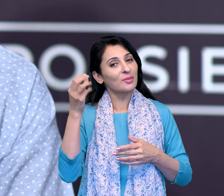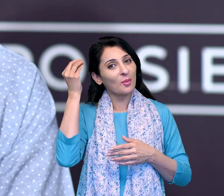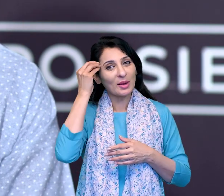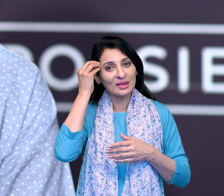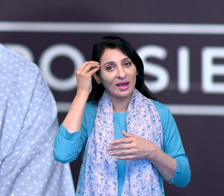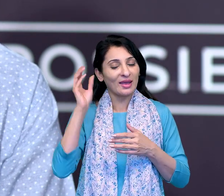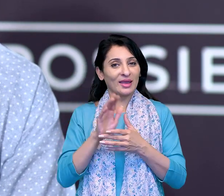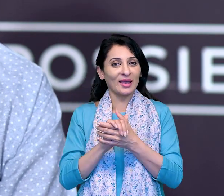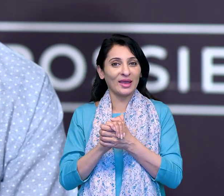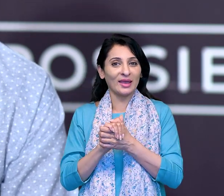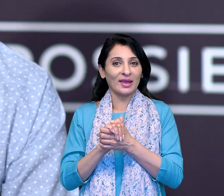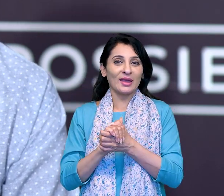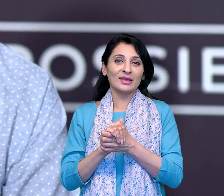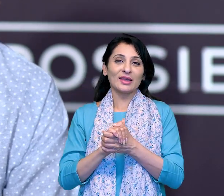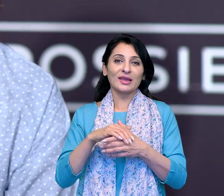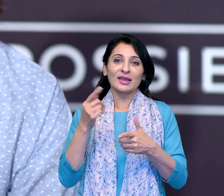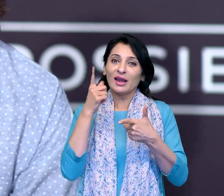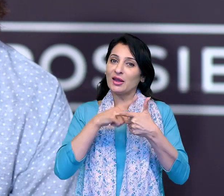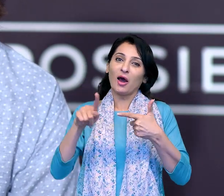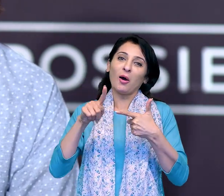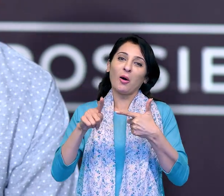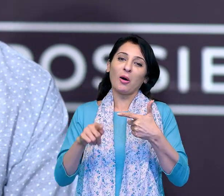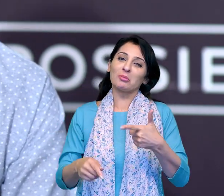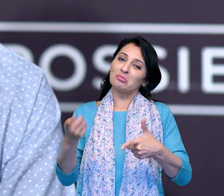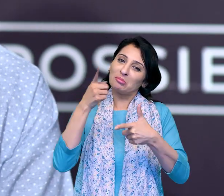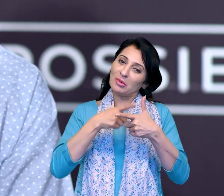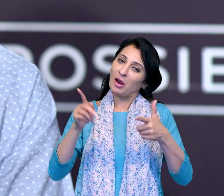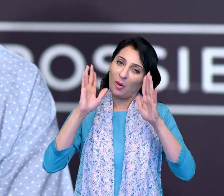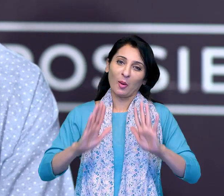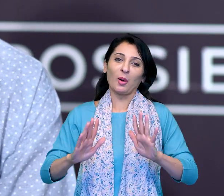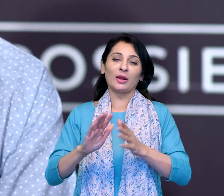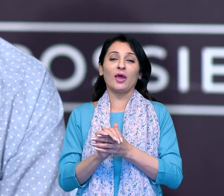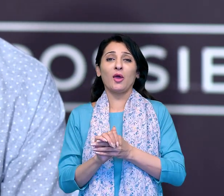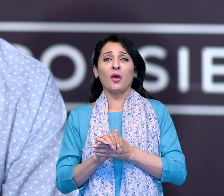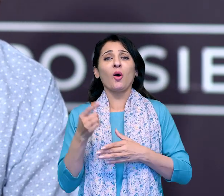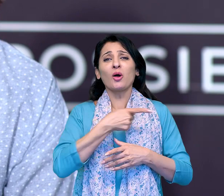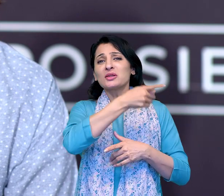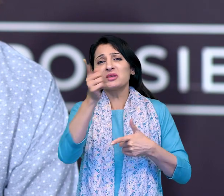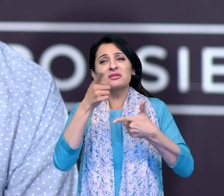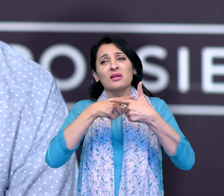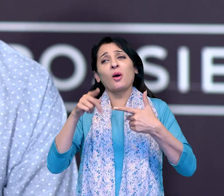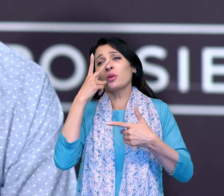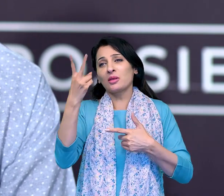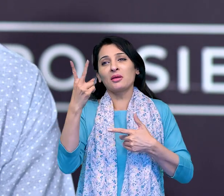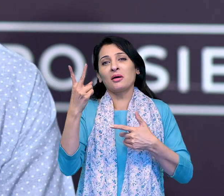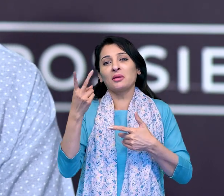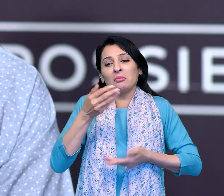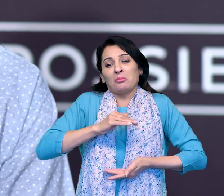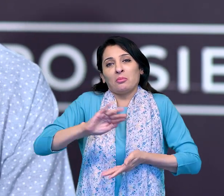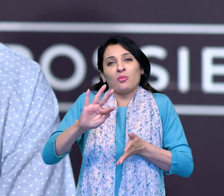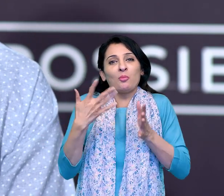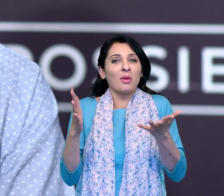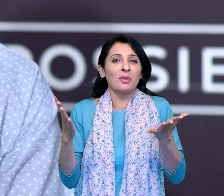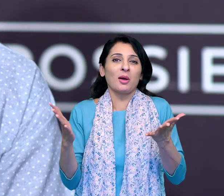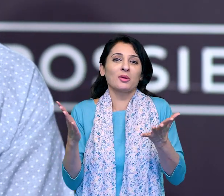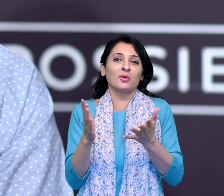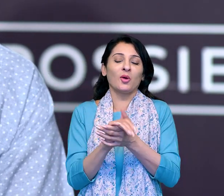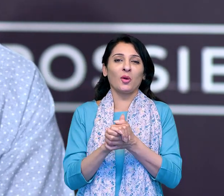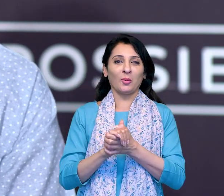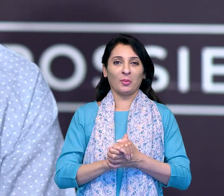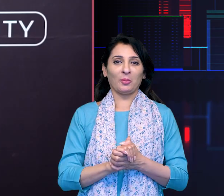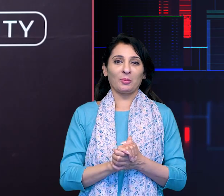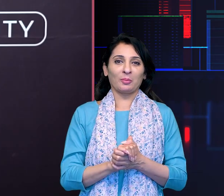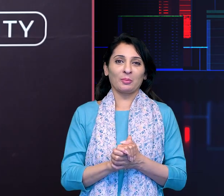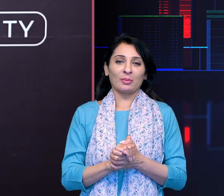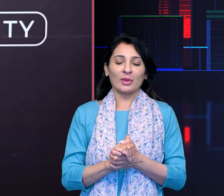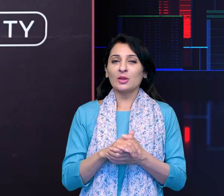लार लाहौर है तो जिन्होंने और नहीं तकिया में ही नहीं मेंस वो दैन सील हॉट हु एक्चुअली नॉट बोर्न अर्थ सो आज हम